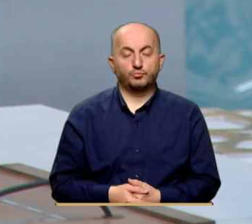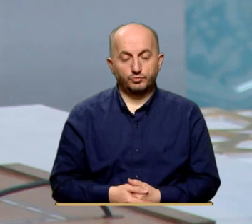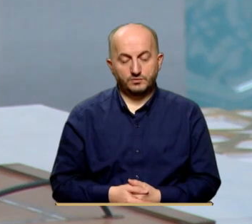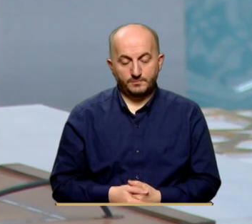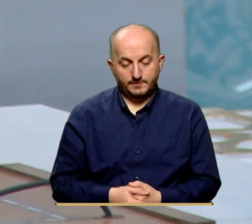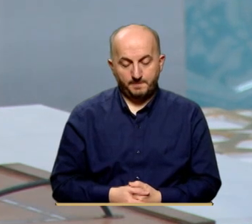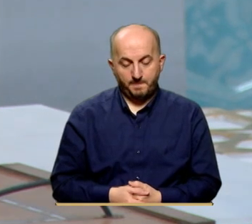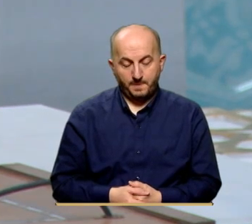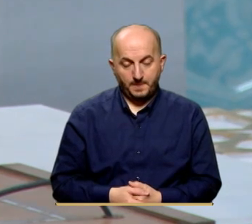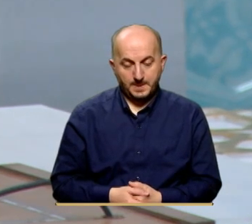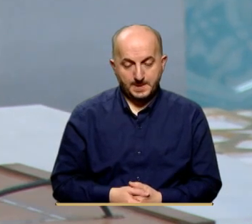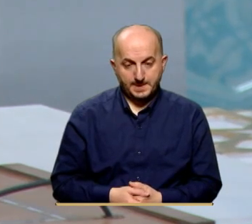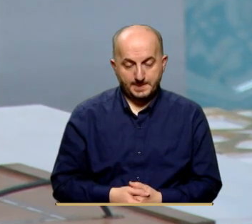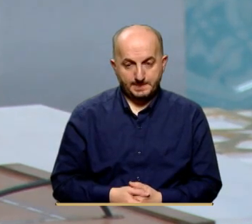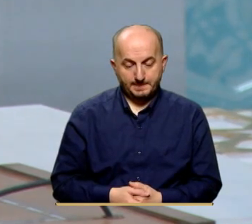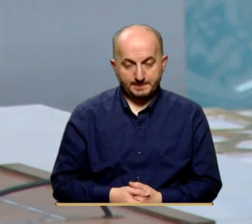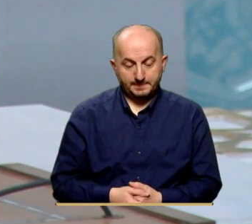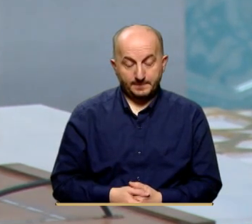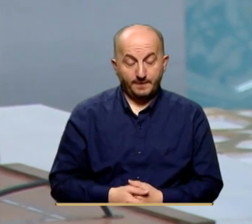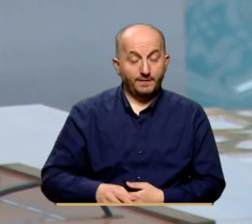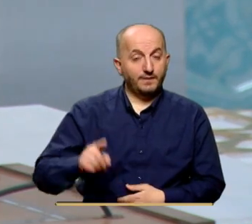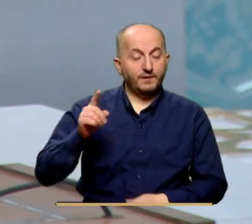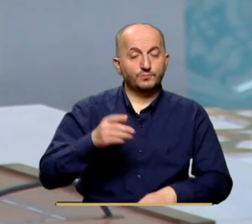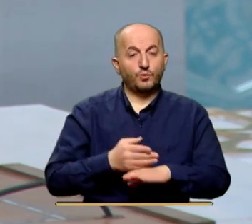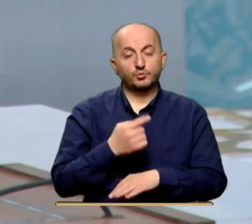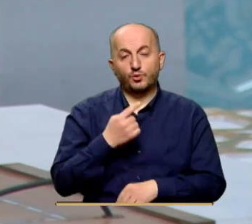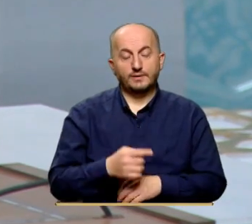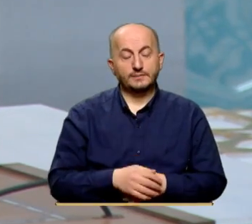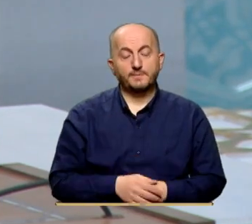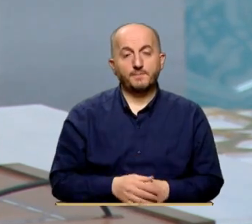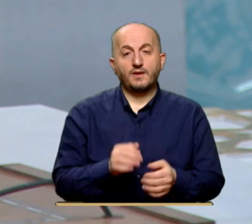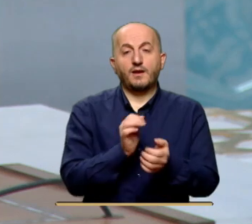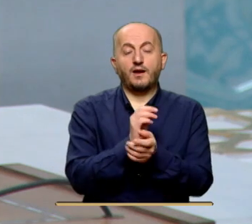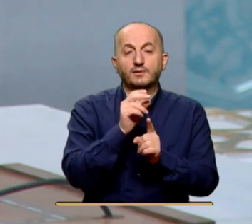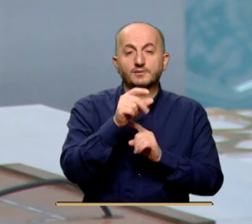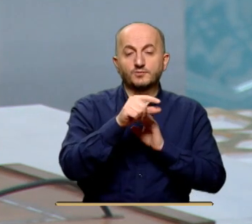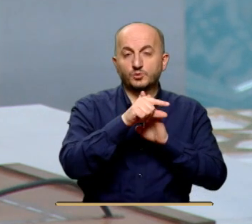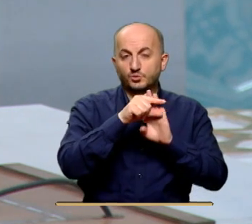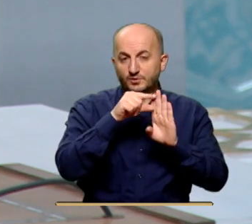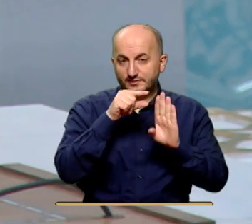اَحْيَاءٌ عِنْدَ رَبِّهِمْ يُرْزَقُونَ. Sadakallahu'l-Azim. Ali İmran Suresi